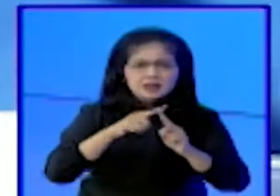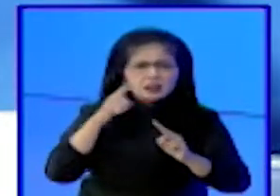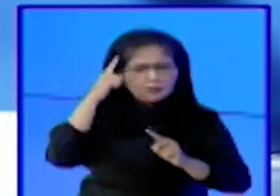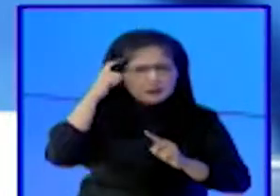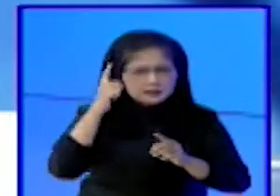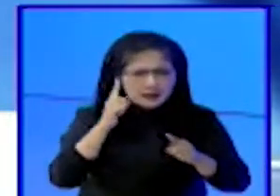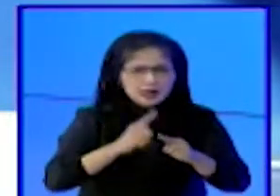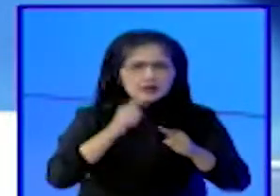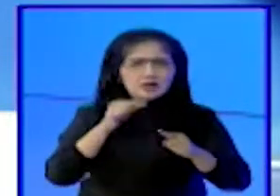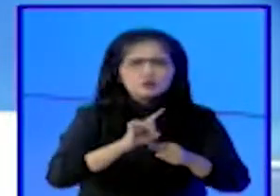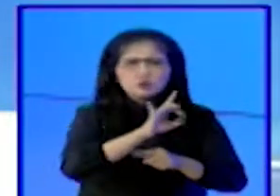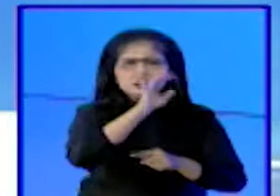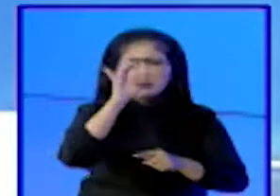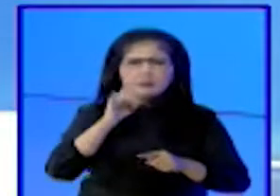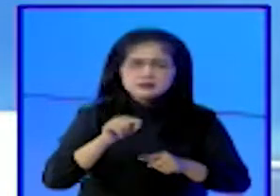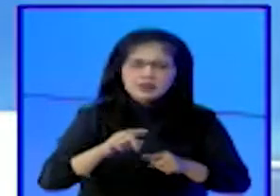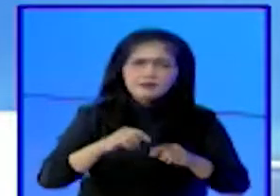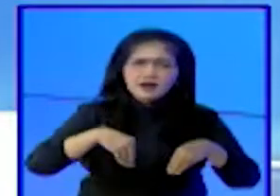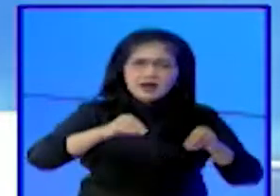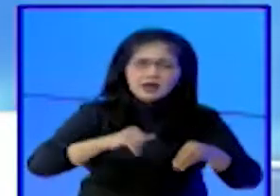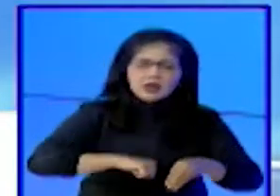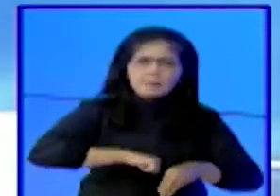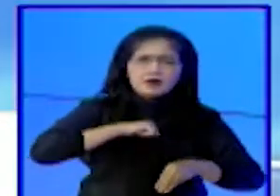macam kain kebanggaan masyarakat NTT.